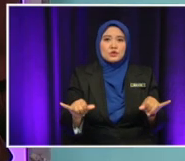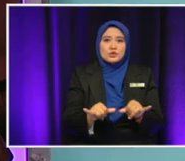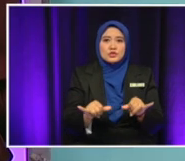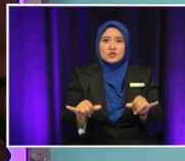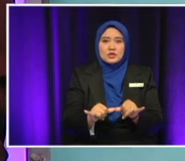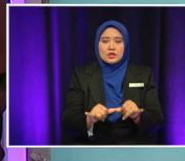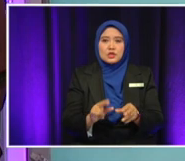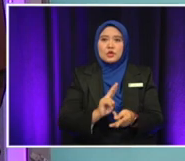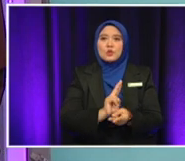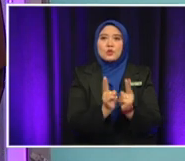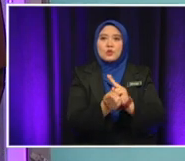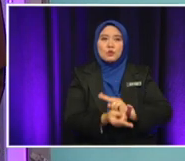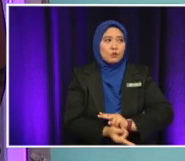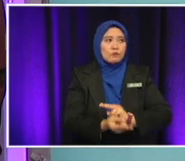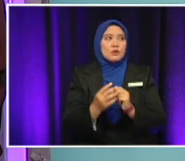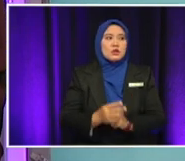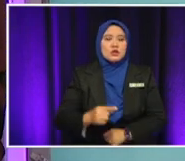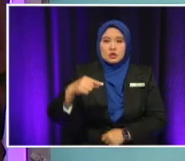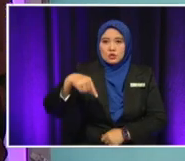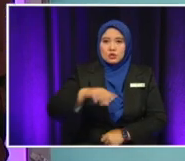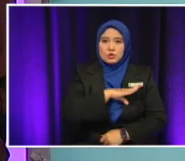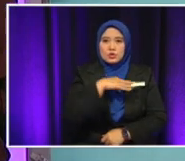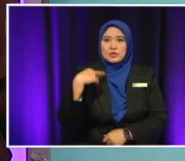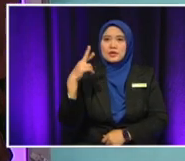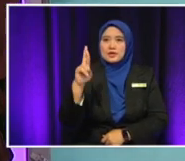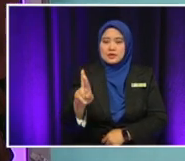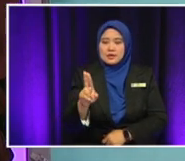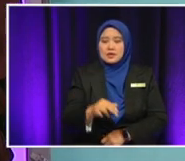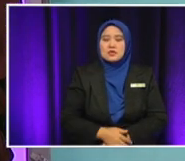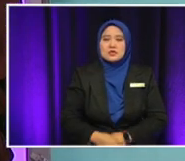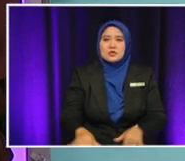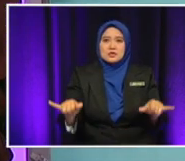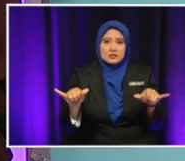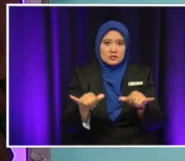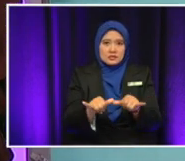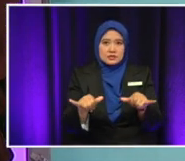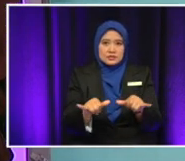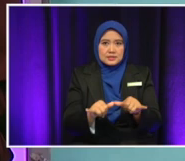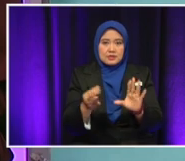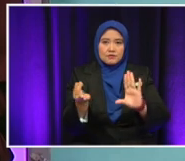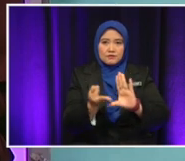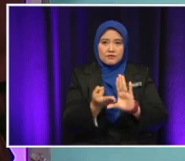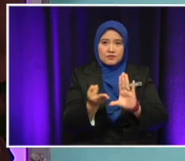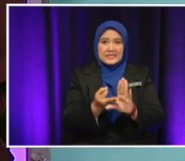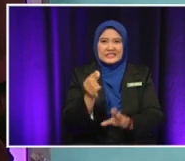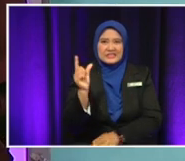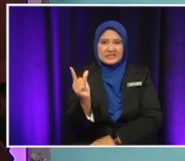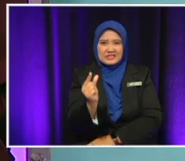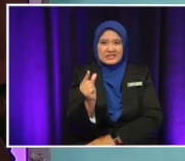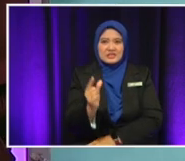jadi kemudian are size file ya kecil jadi kita tidak menyimpan file ini pun dia sangat mudah karena